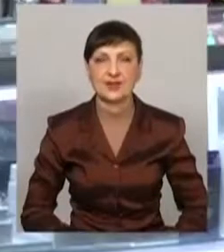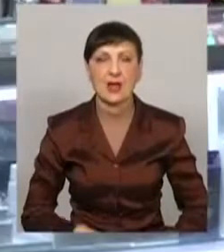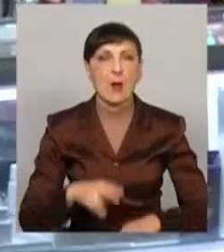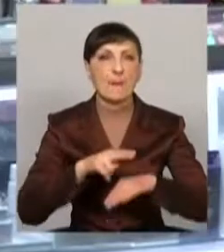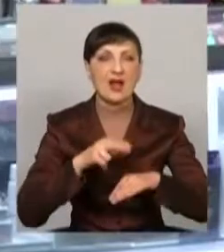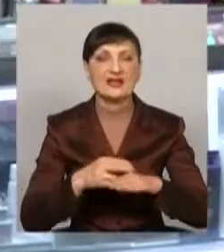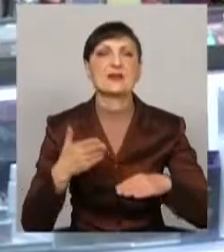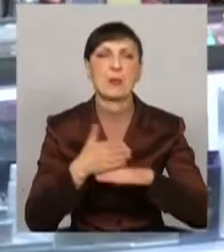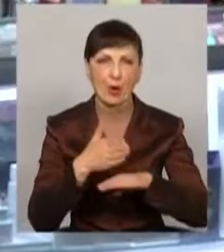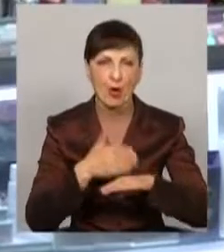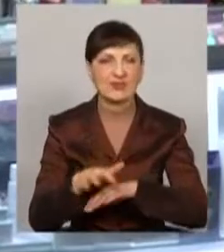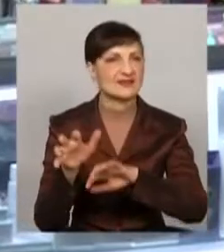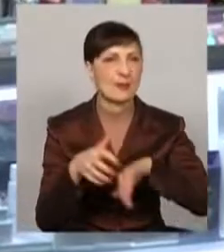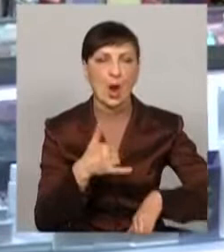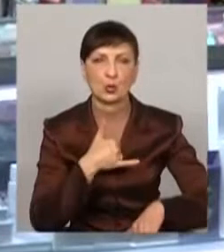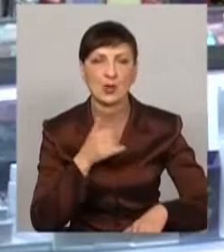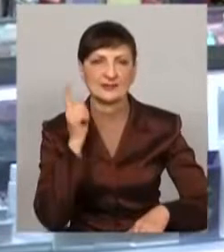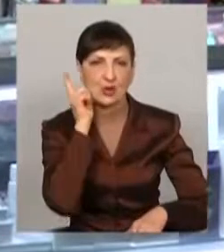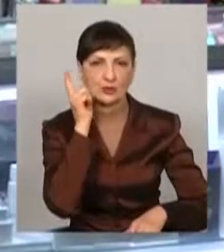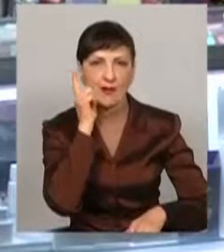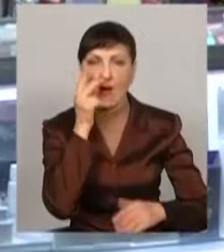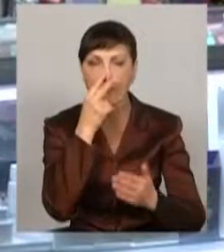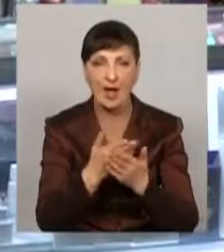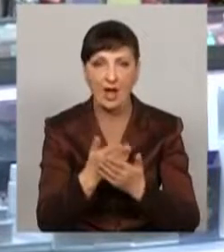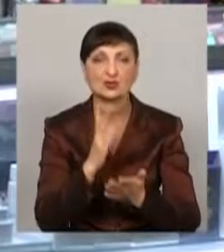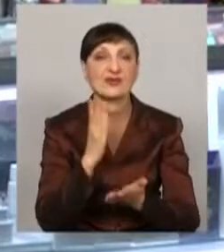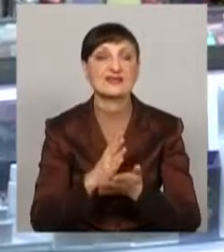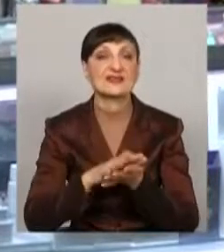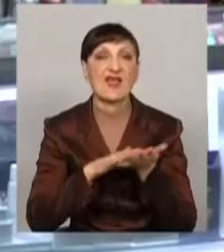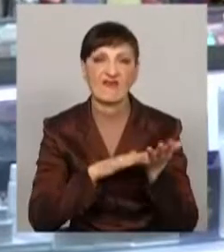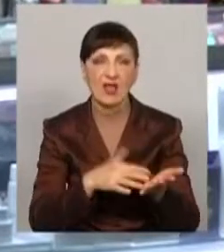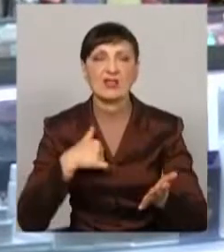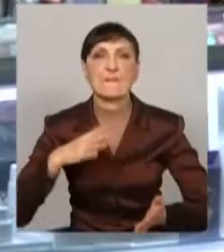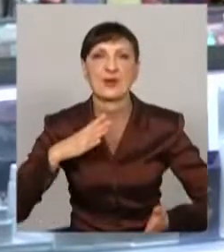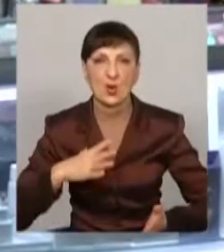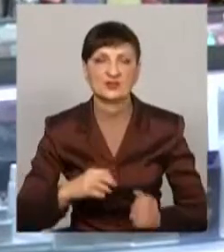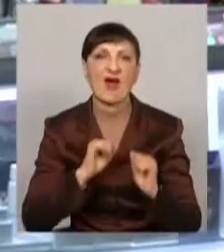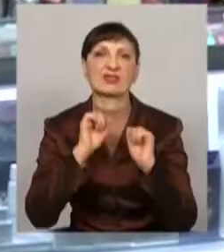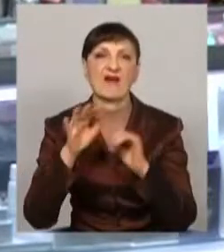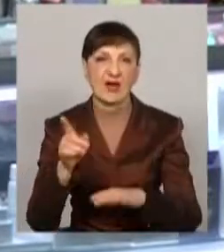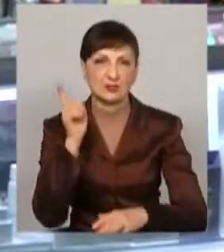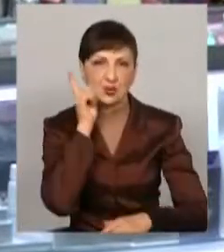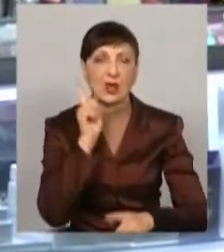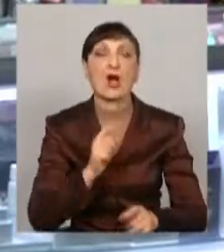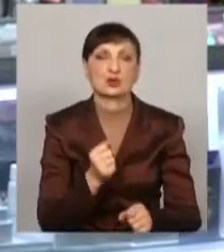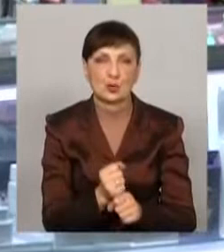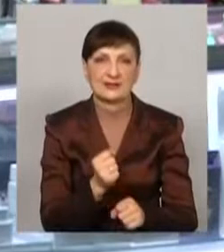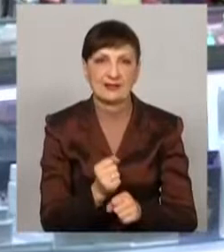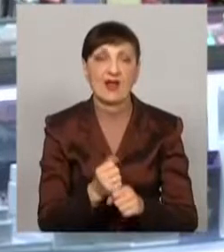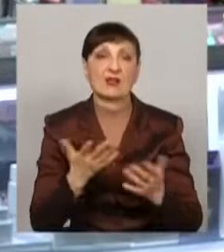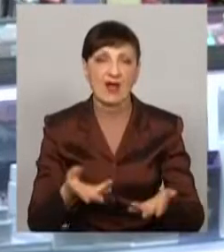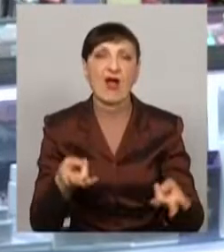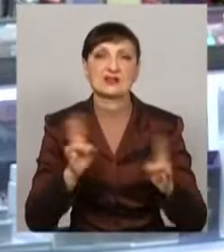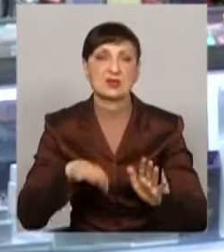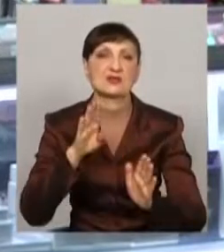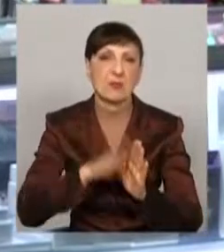Оперативники приходят и отбирают у нас телефоны, показывают, что есть заявление, и нам приходится отдавать смартфон. А что поделать? Так и остаемся